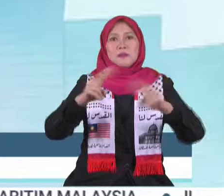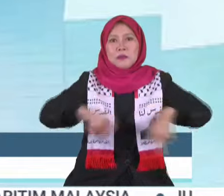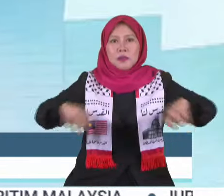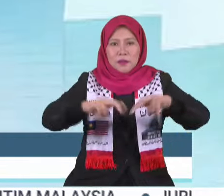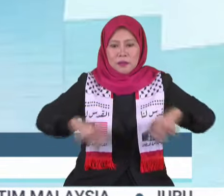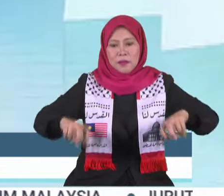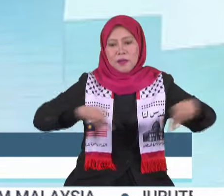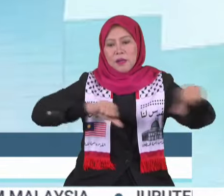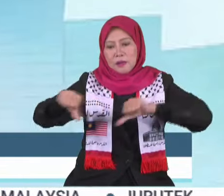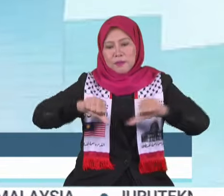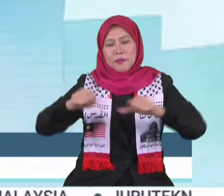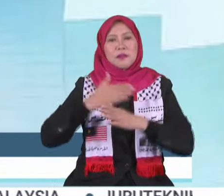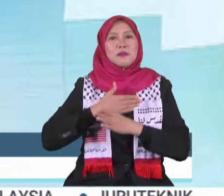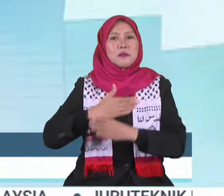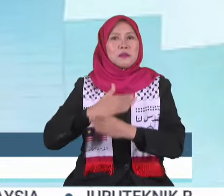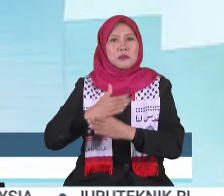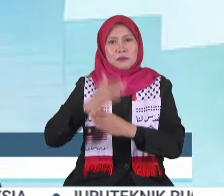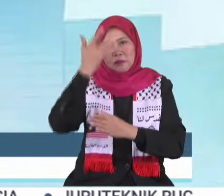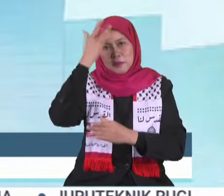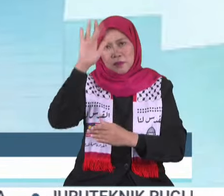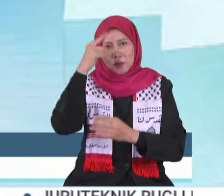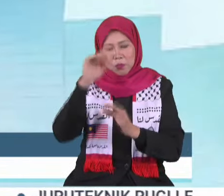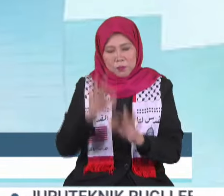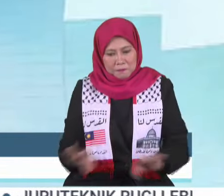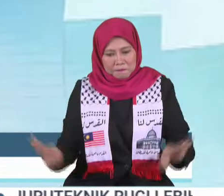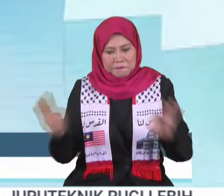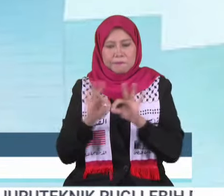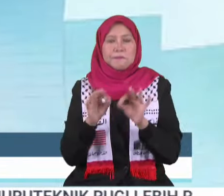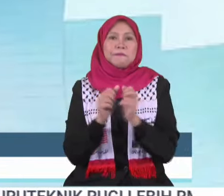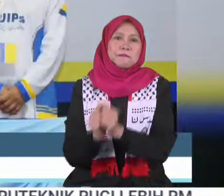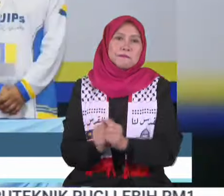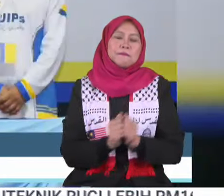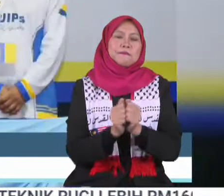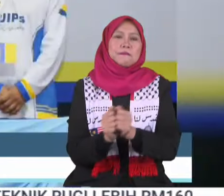aktiviti dan perkongsian pintar demi kepentingan bersama.